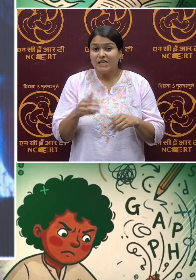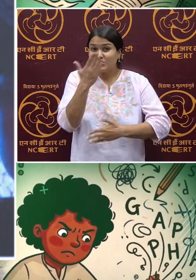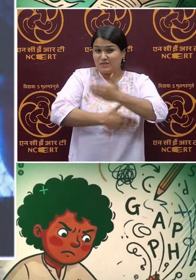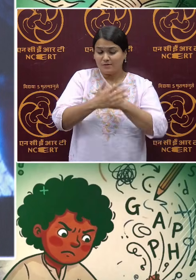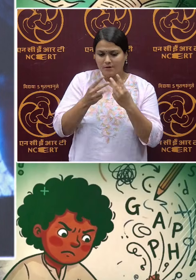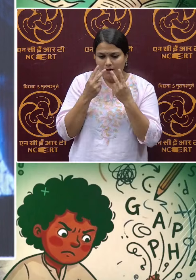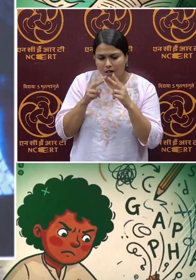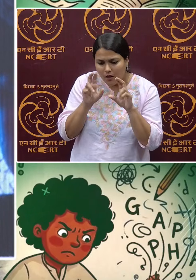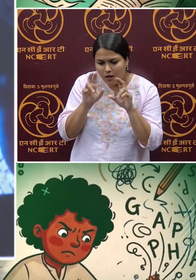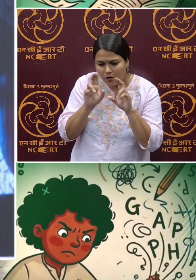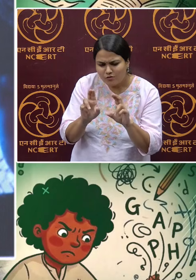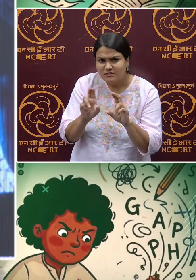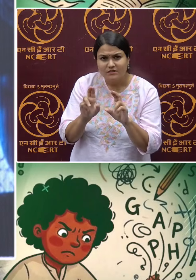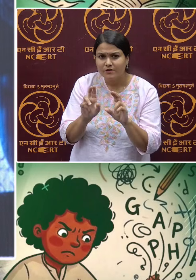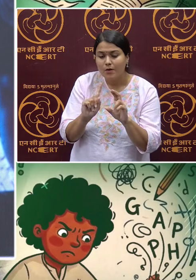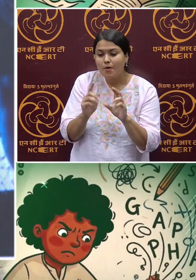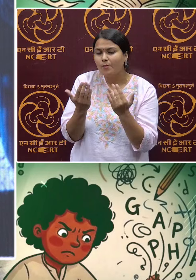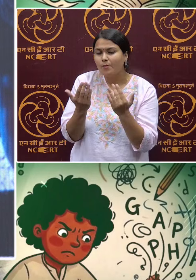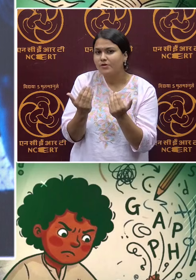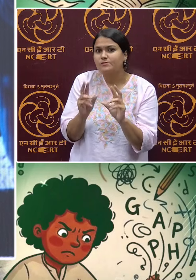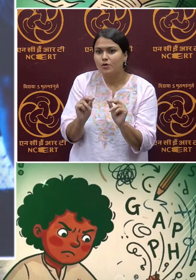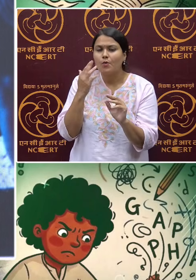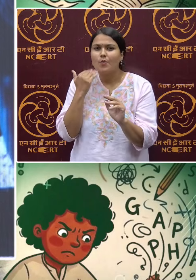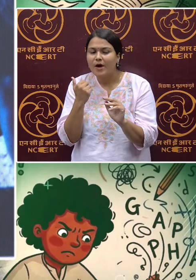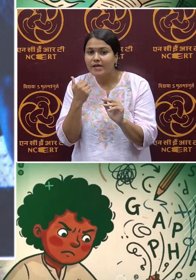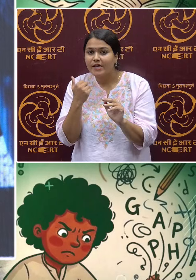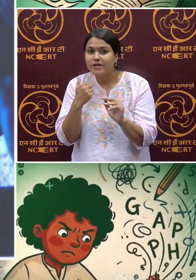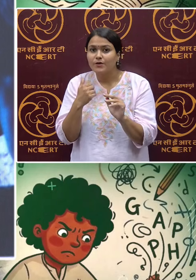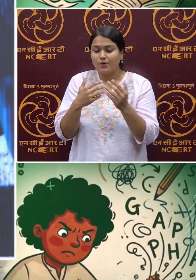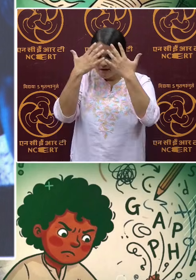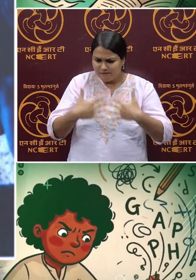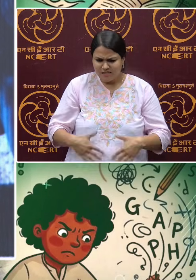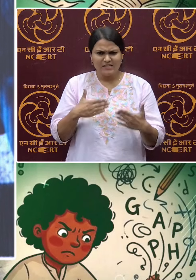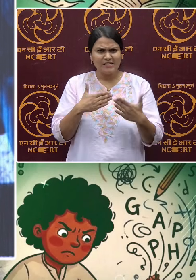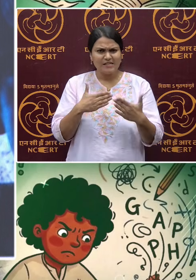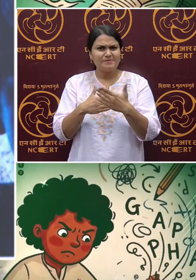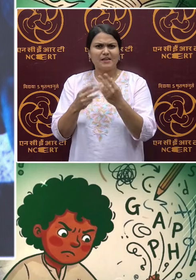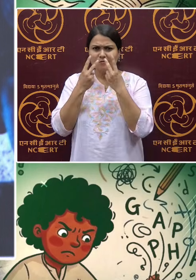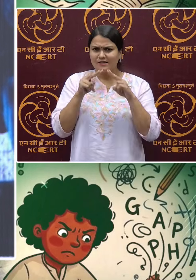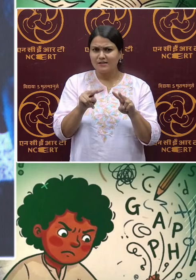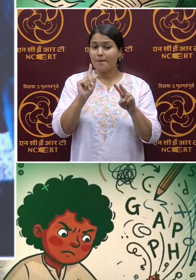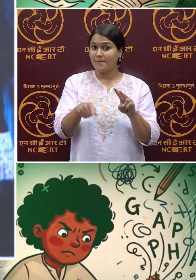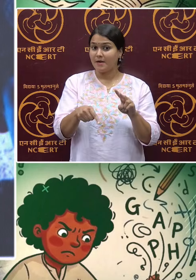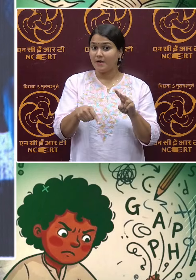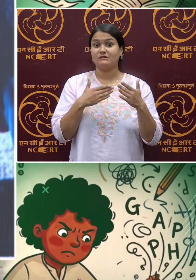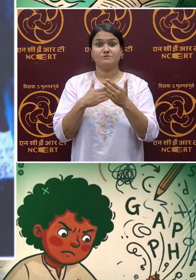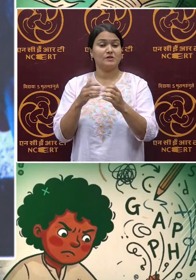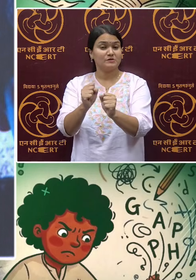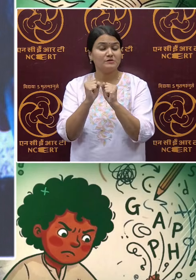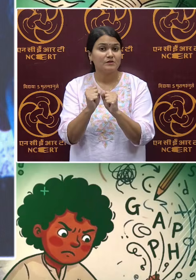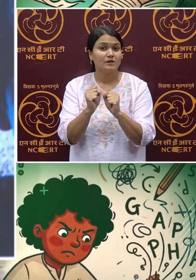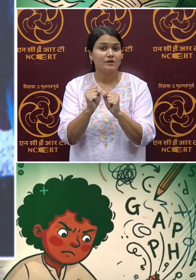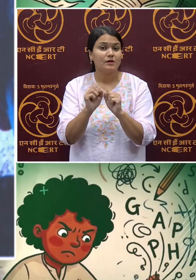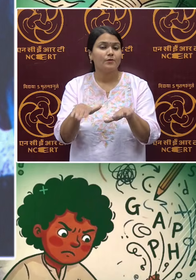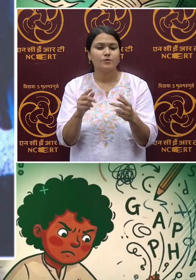जल्दी नोटिस नहीं हो पाती, क्योंकि अपेरेंटली कोई फिजिकल ऐसा हमें चैलेंज नहीं नज़र आता है, लेकिन ये एक चैलेंज है, एक स्ट्रगल है उन सभी के